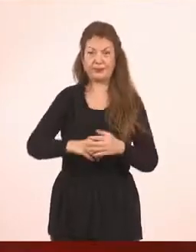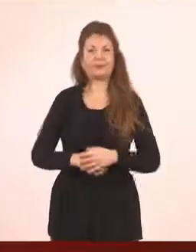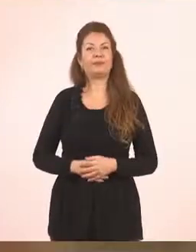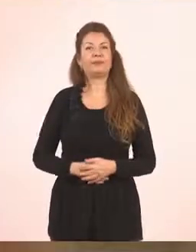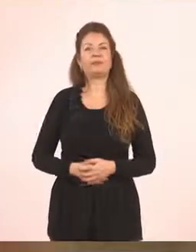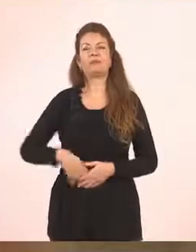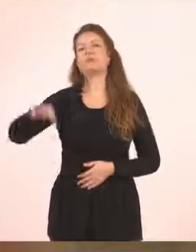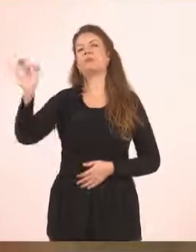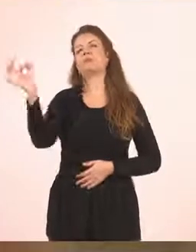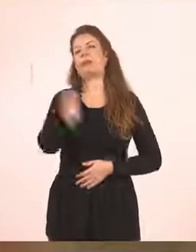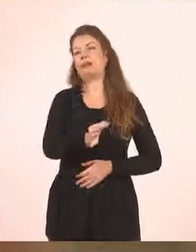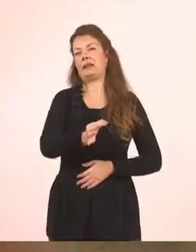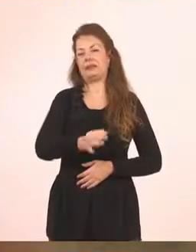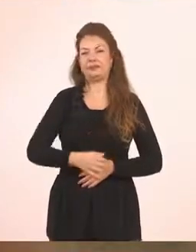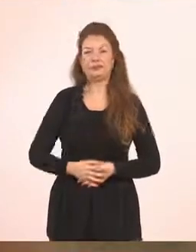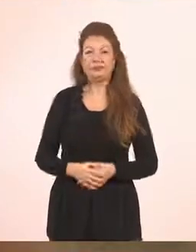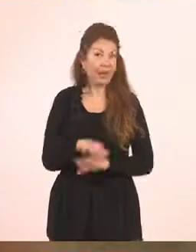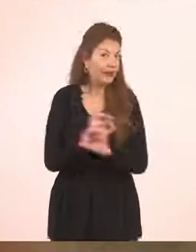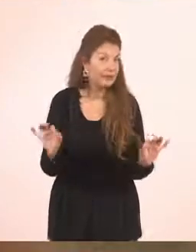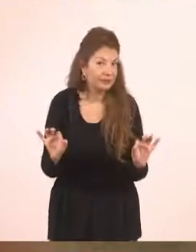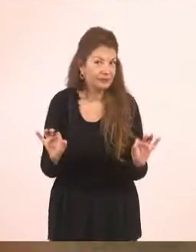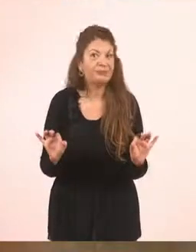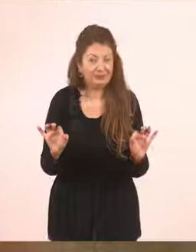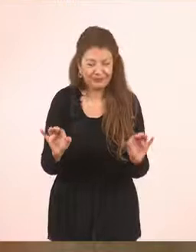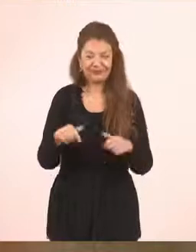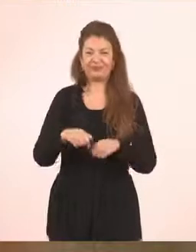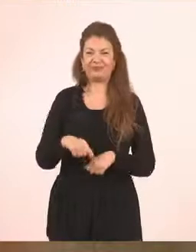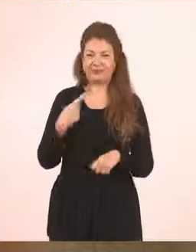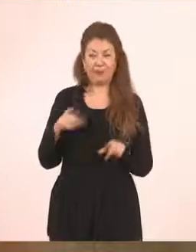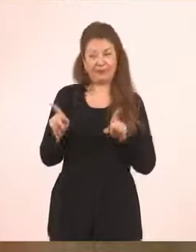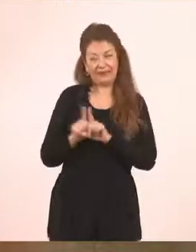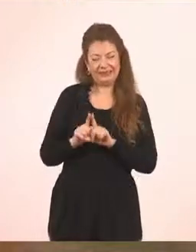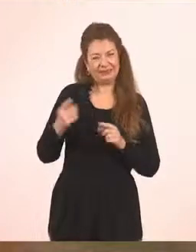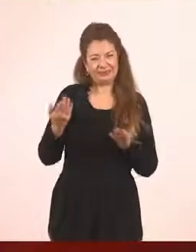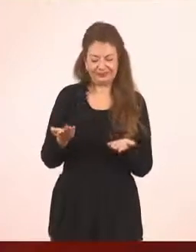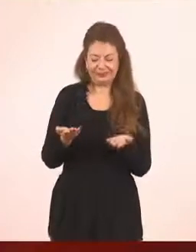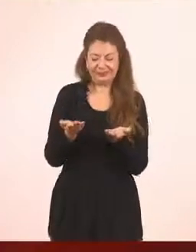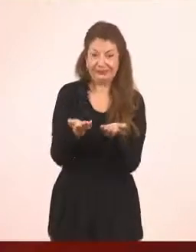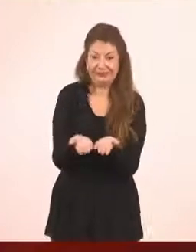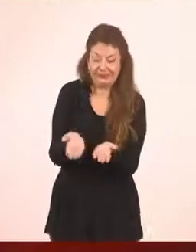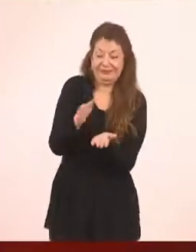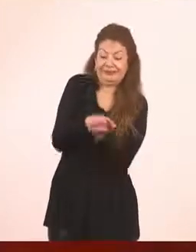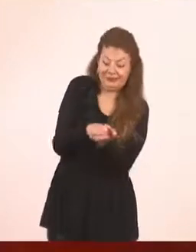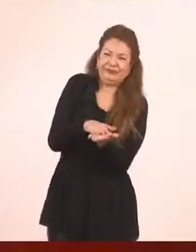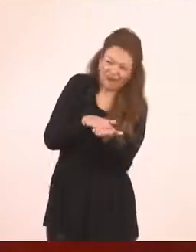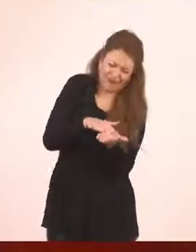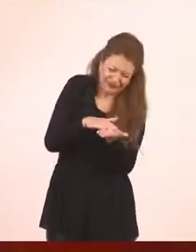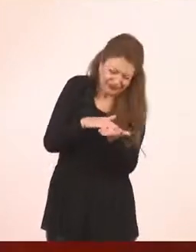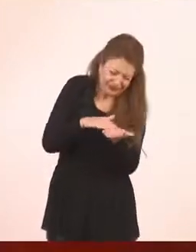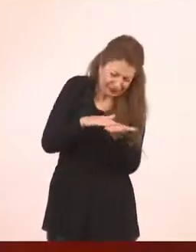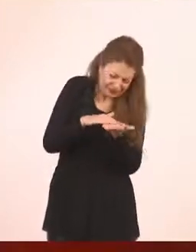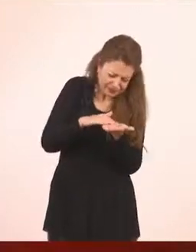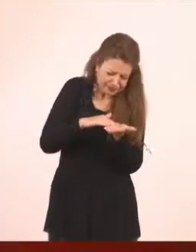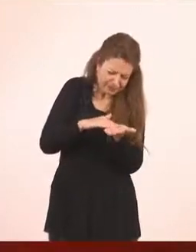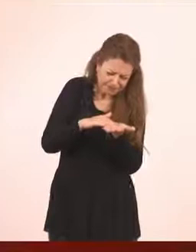Τέλεια. Ωραία. Έτοιμη. Έτοιμη. Πάμε. Και δύο μαζί. Πάμε. Προς τα έξω.